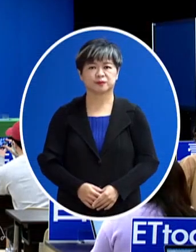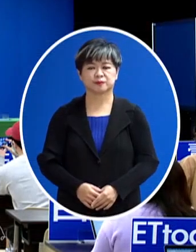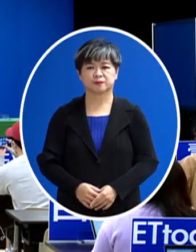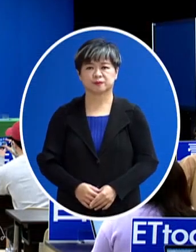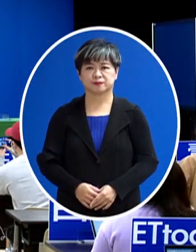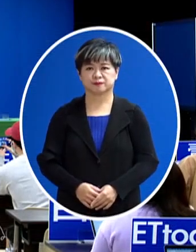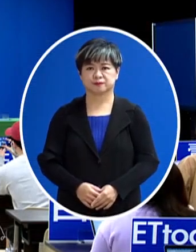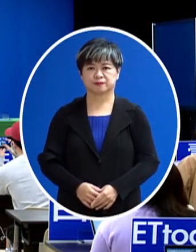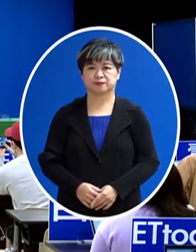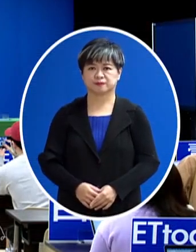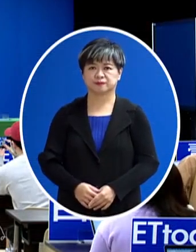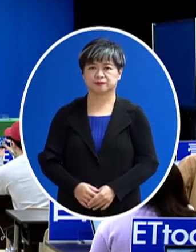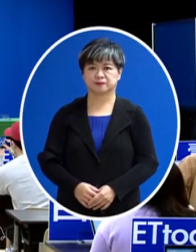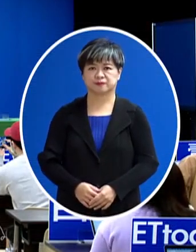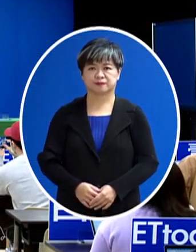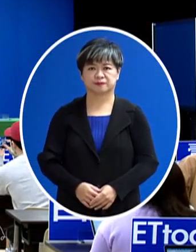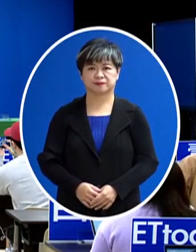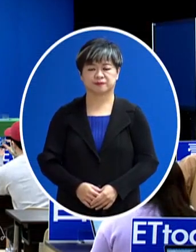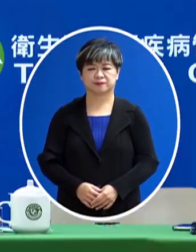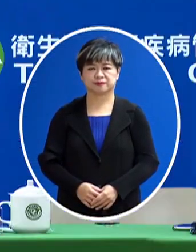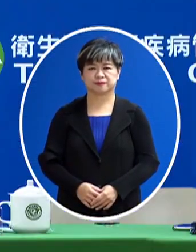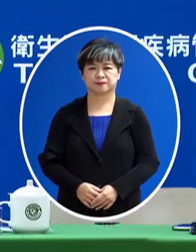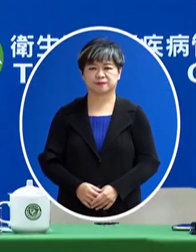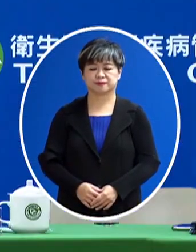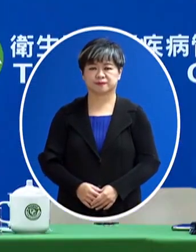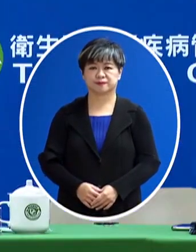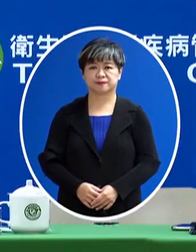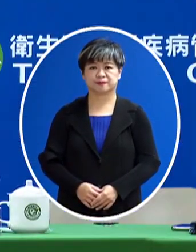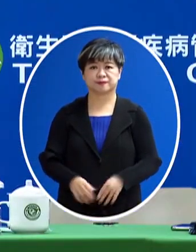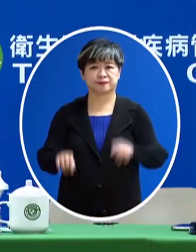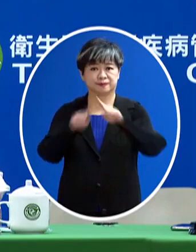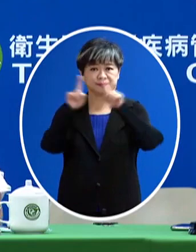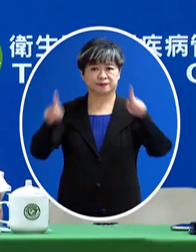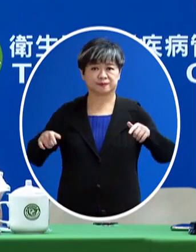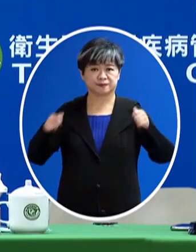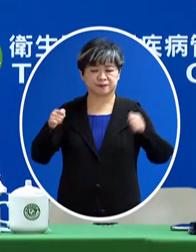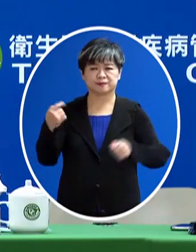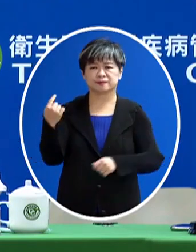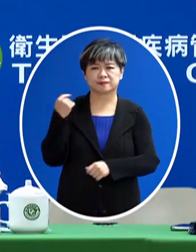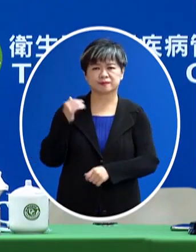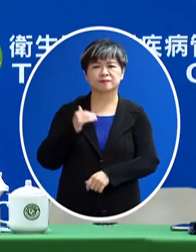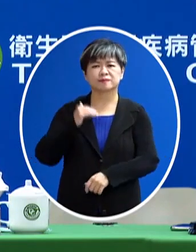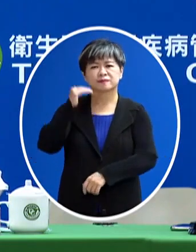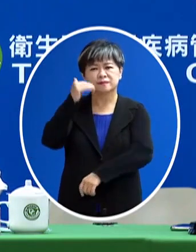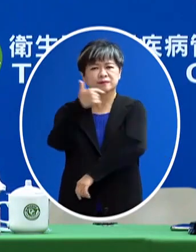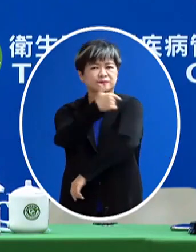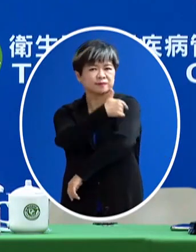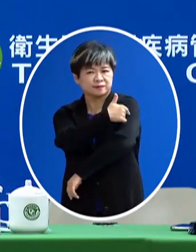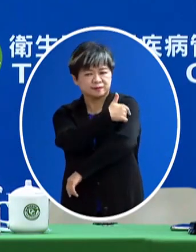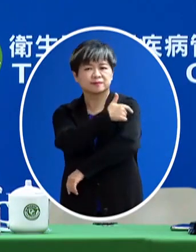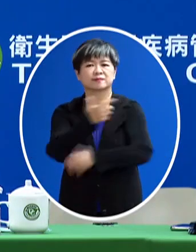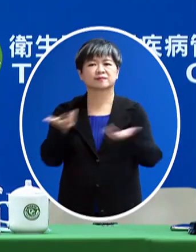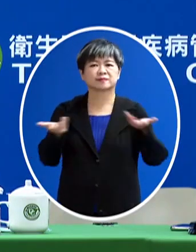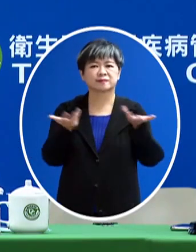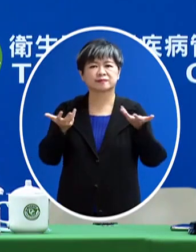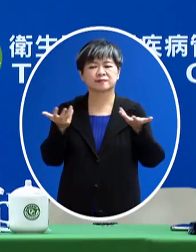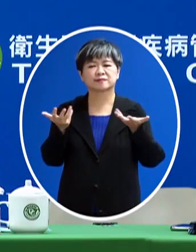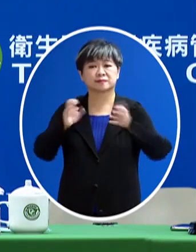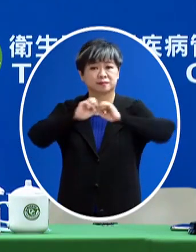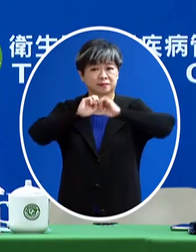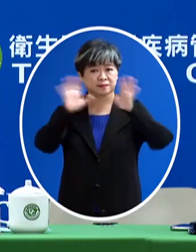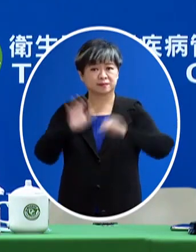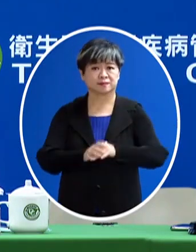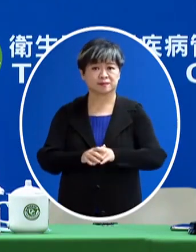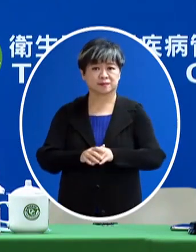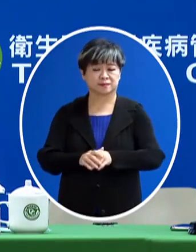高端公司在昨天公布了疫苗采购价，平均一剂是840元。疫情指挥中心指挥官王必胜强调没有买贵，